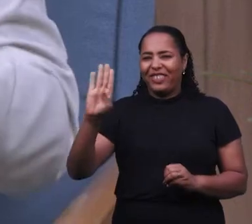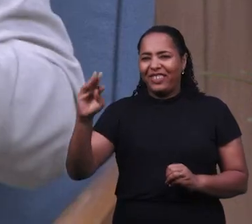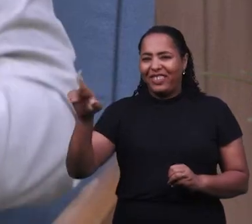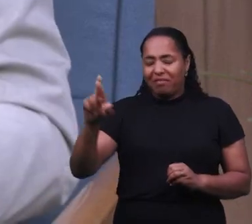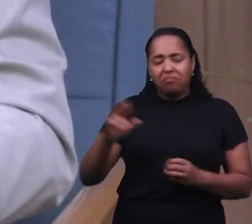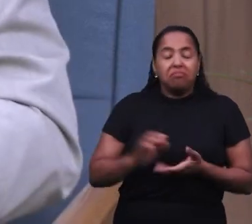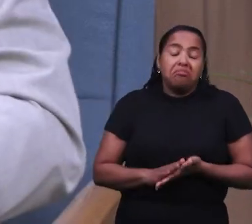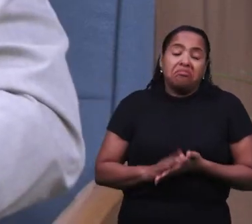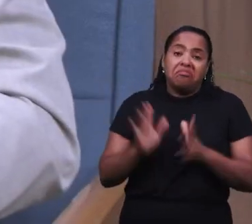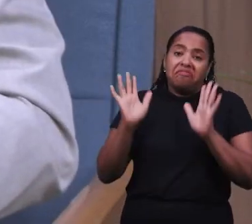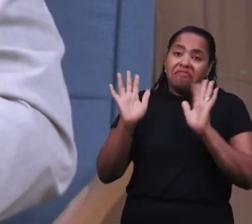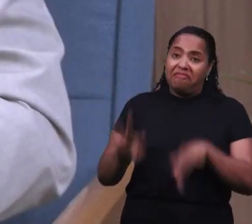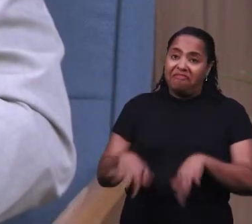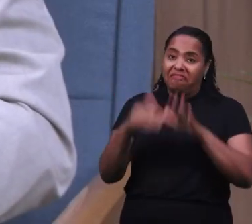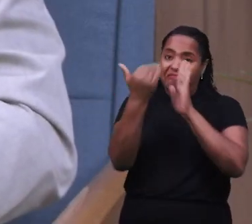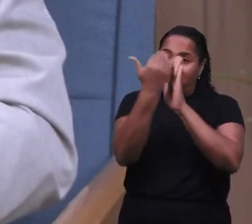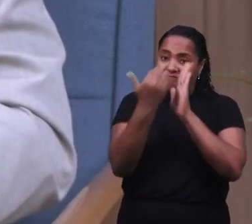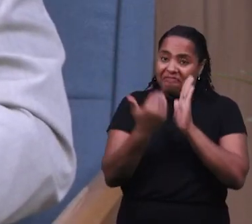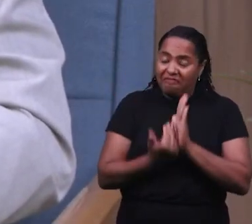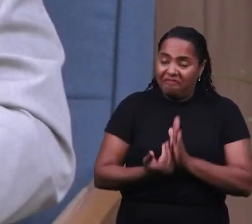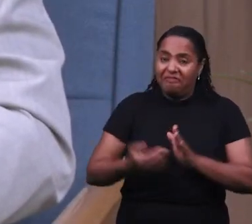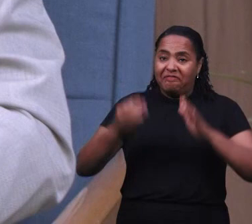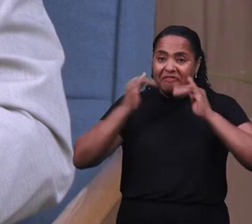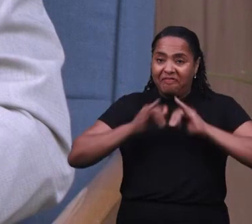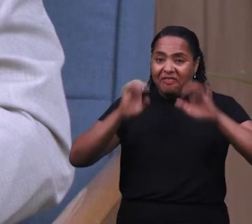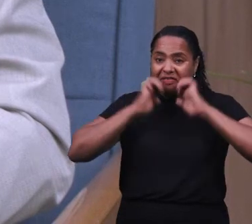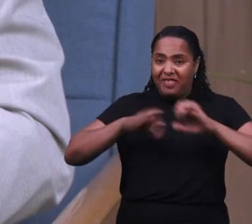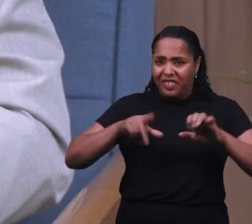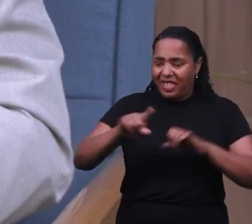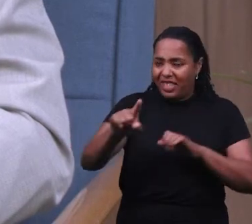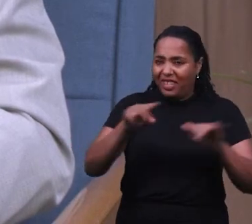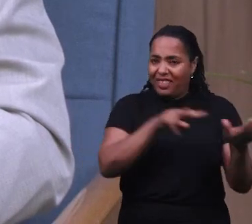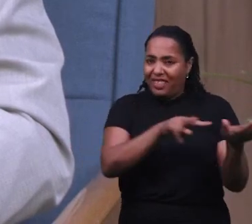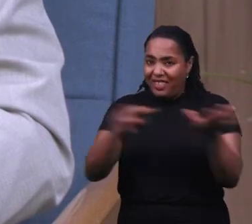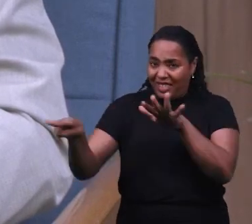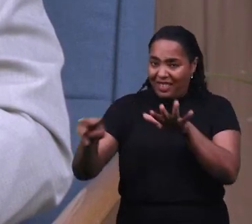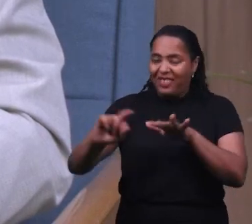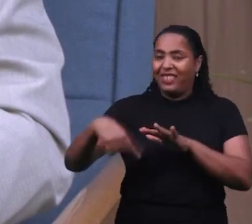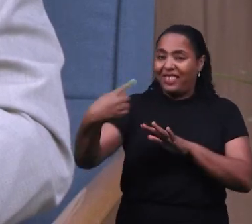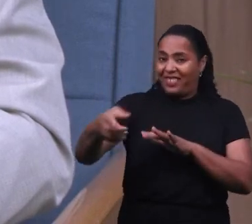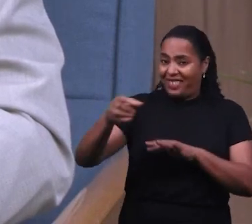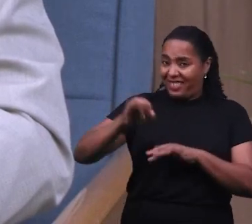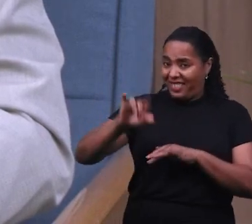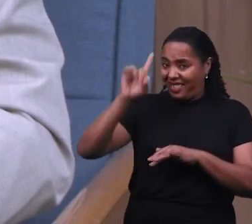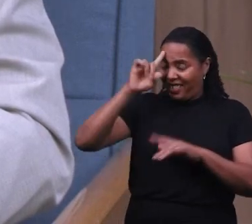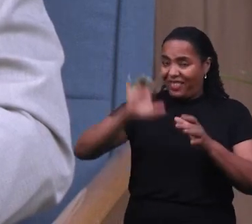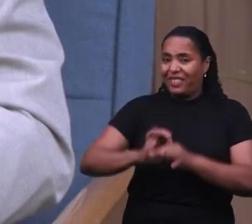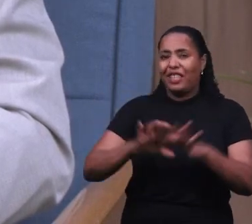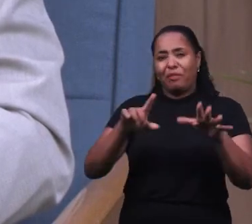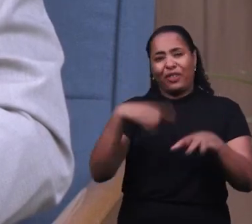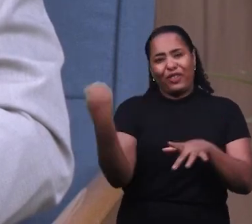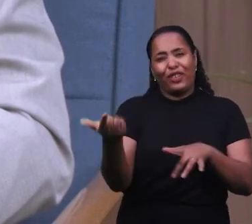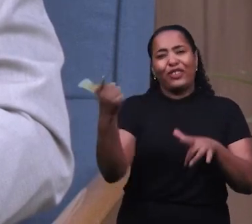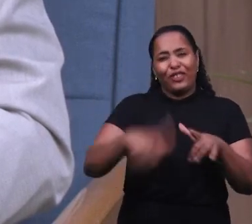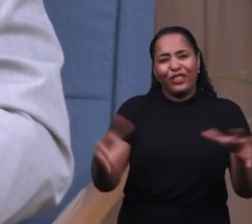tvwebmanaim.com.br. Et ainsi, nous arrivons à la fin de cette édition de la promotion de l'ensemble de l'Évangile éternel. La semaine prochaine, si Dieu nous